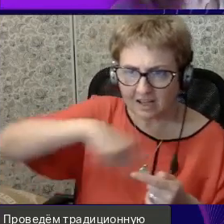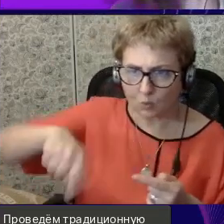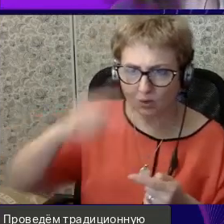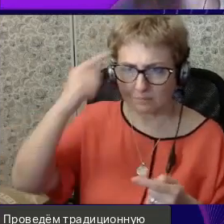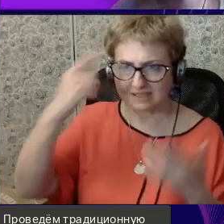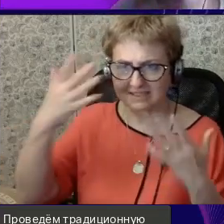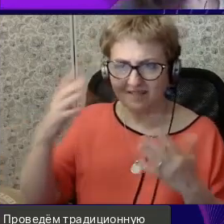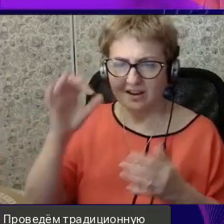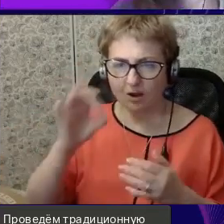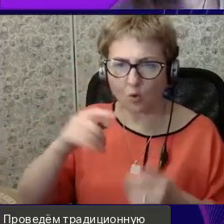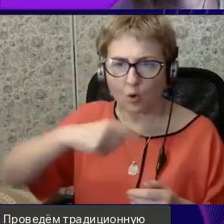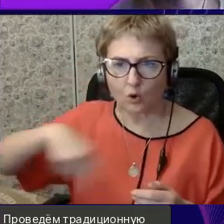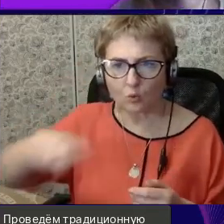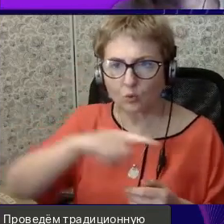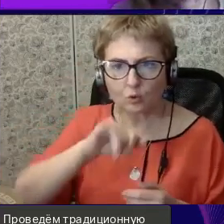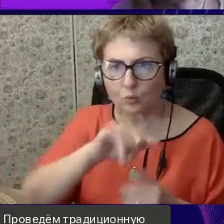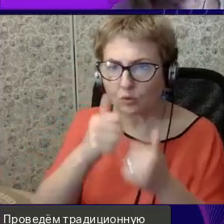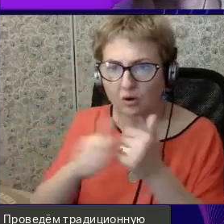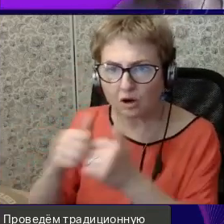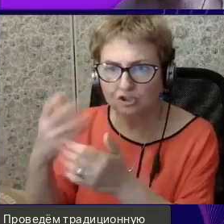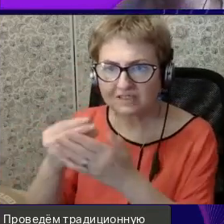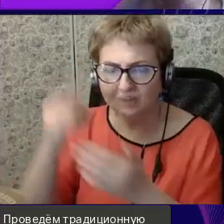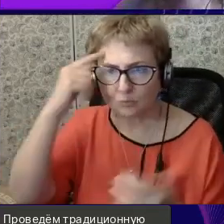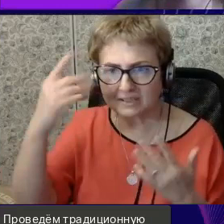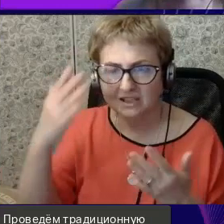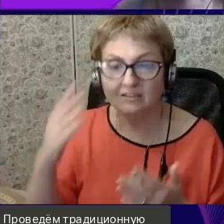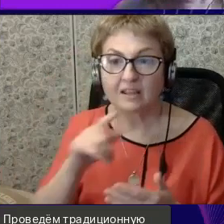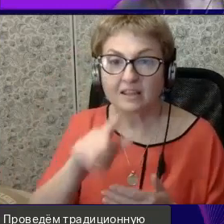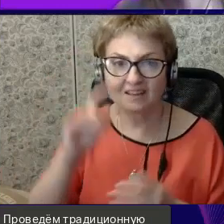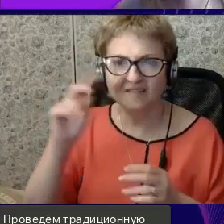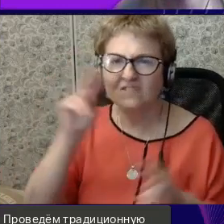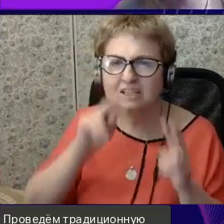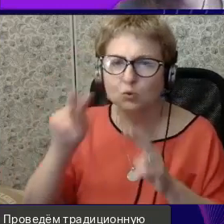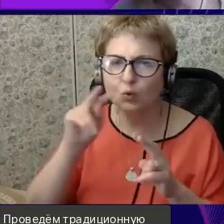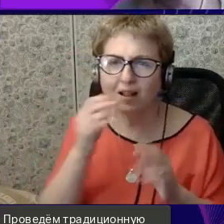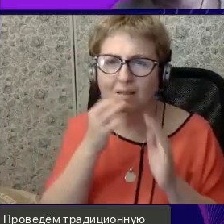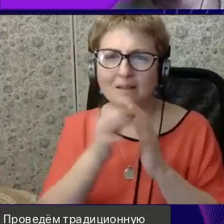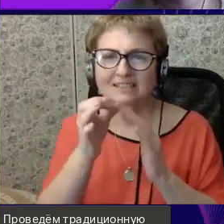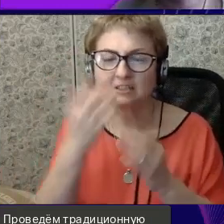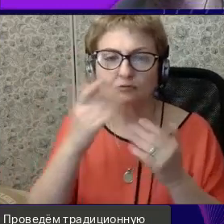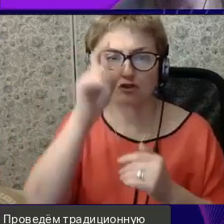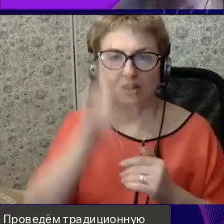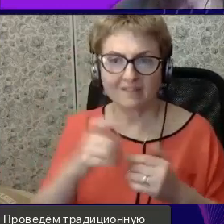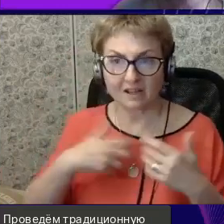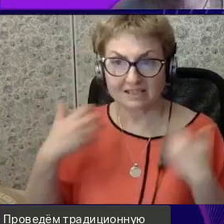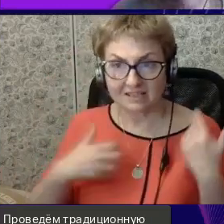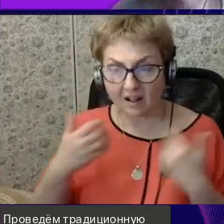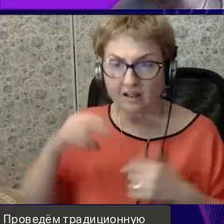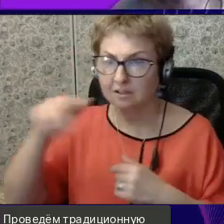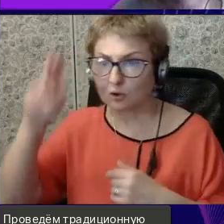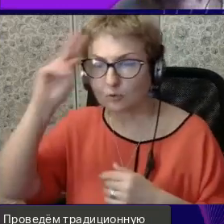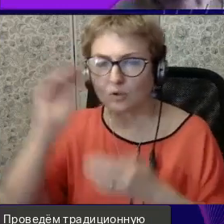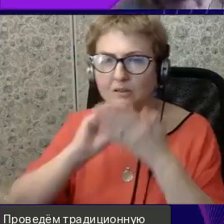на разминке, им нужно нарисовать этот круг, потому что представления о круге, извините, у каждого свои. Вот, должны быть